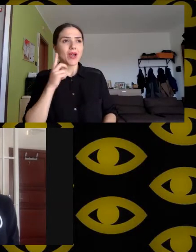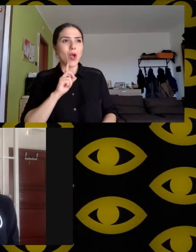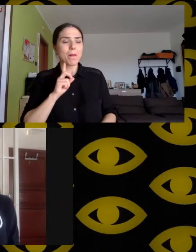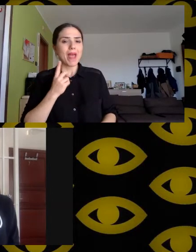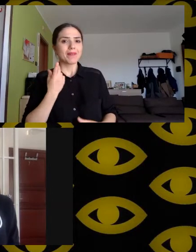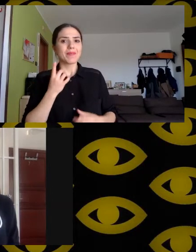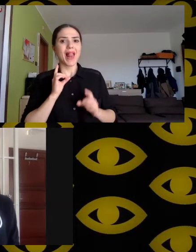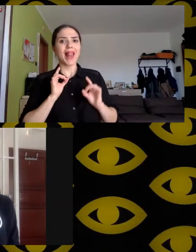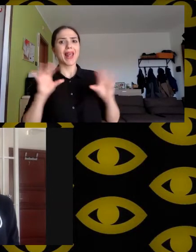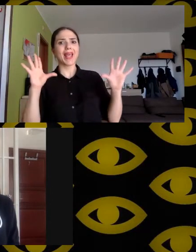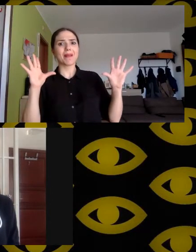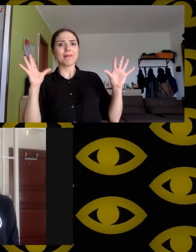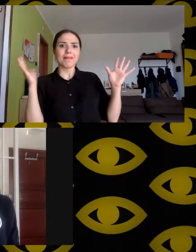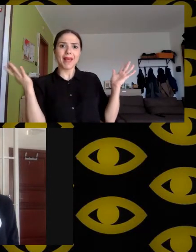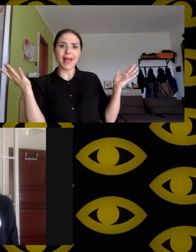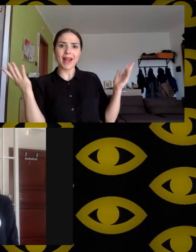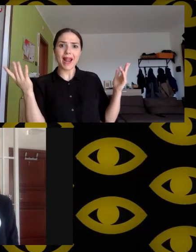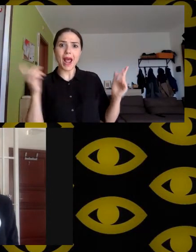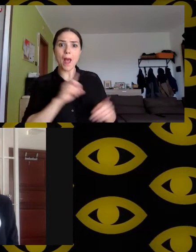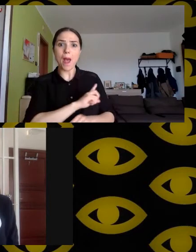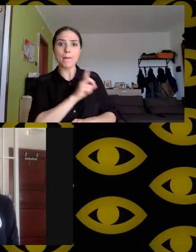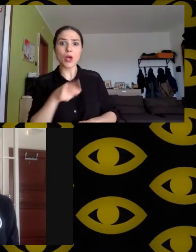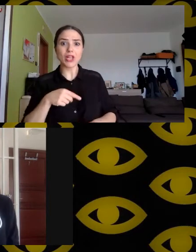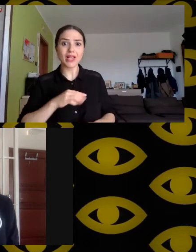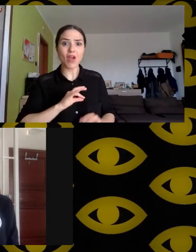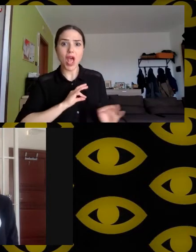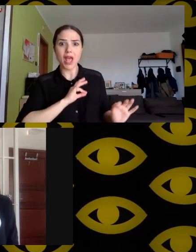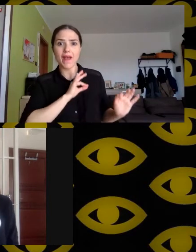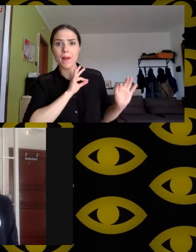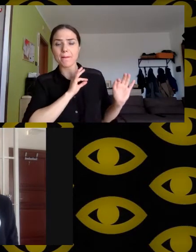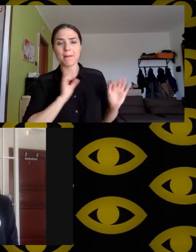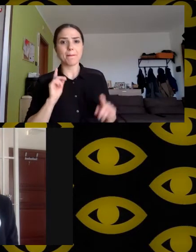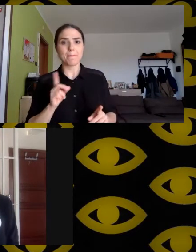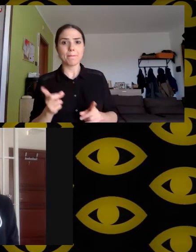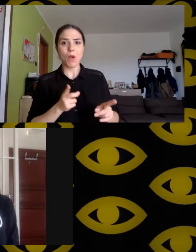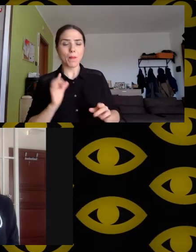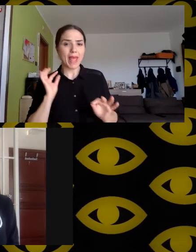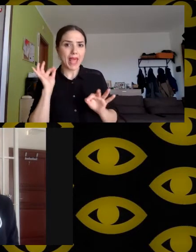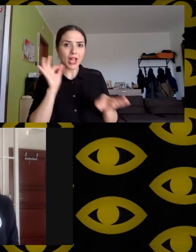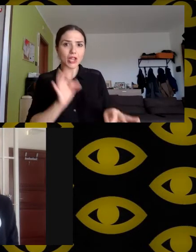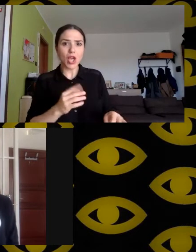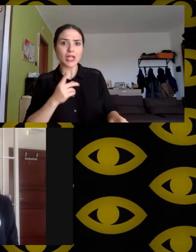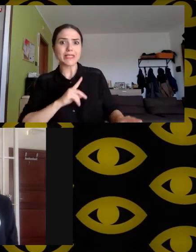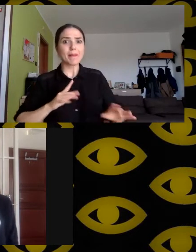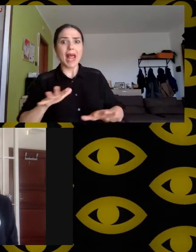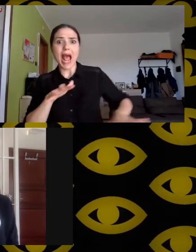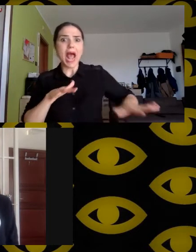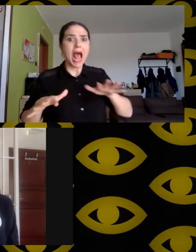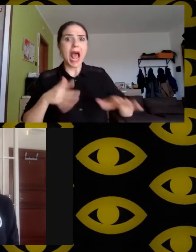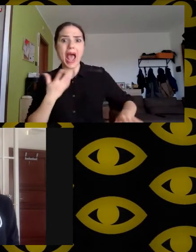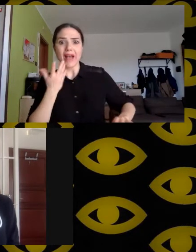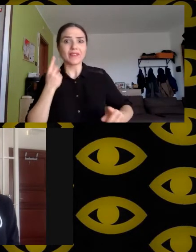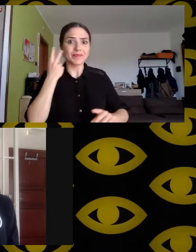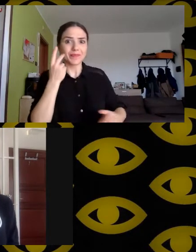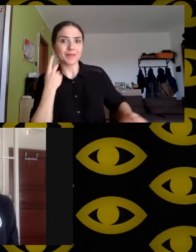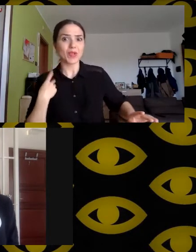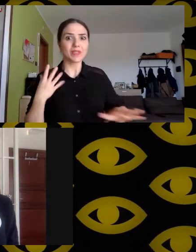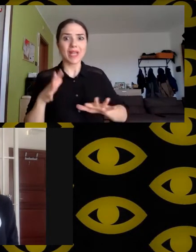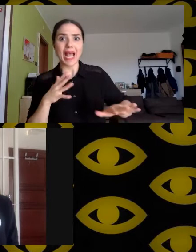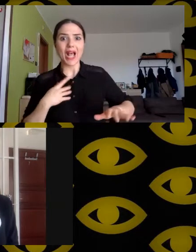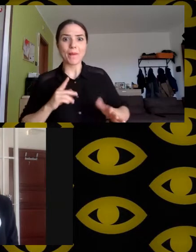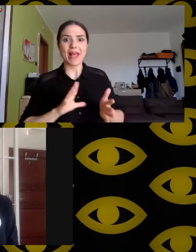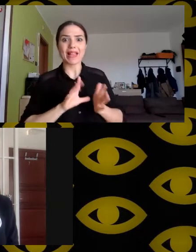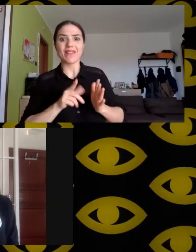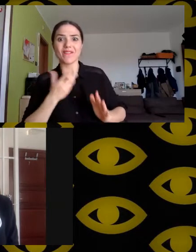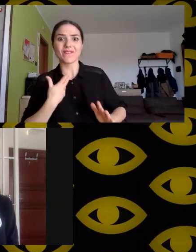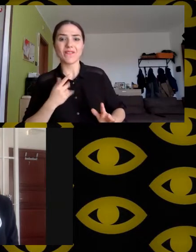libera perché fino a quel momento avevo finto, mi ero arrabattata per sembrare come tutti gli altri e non potevo